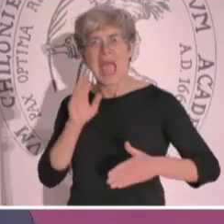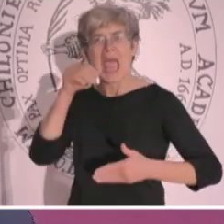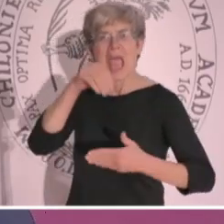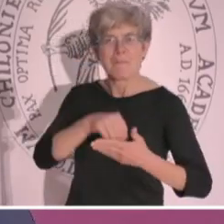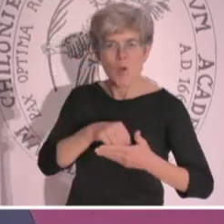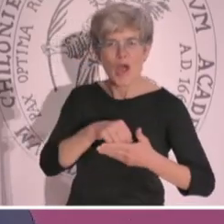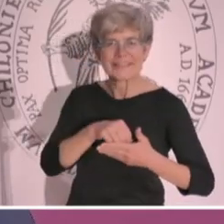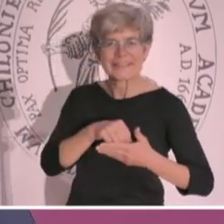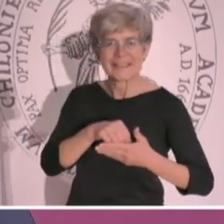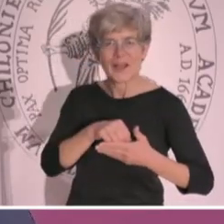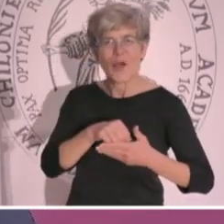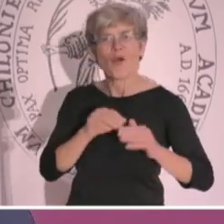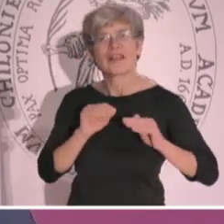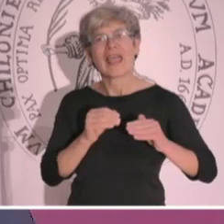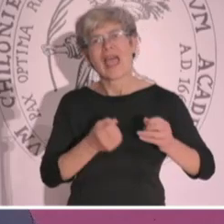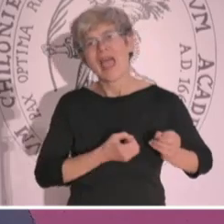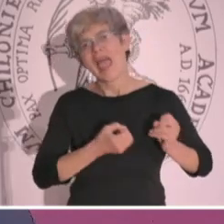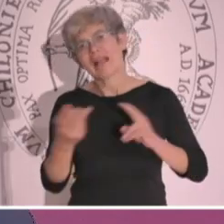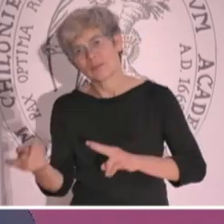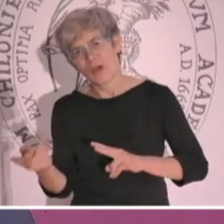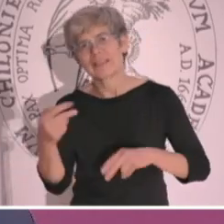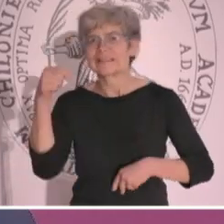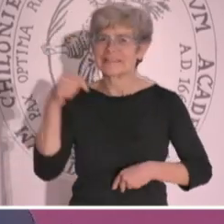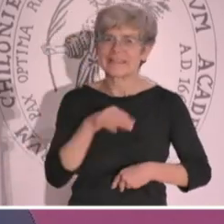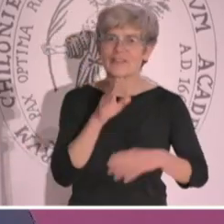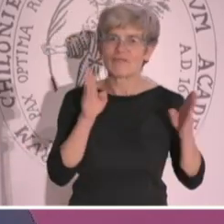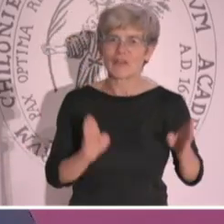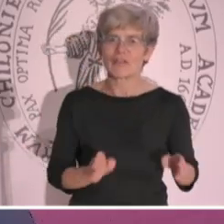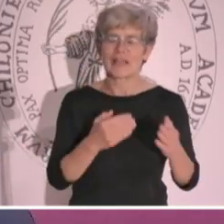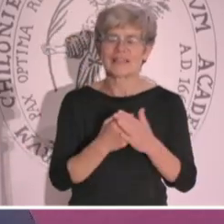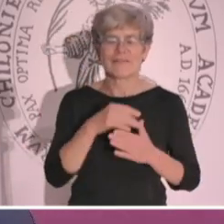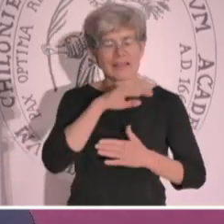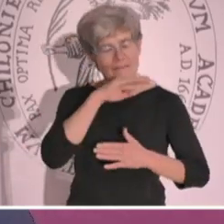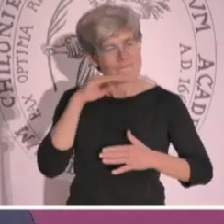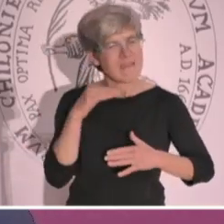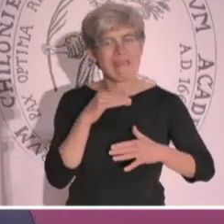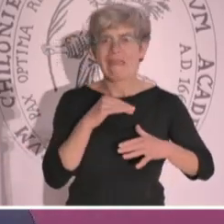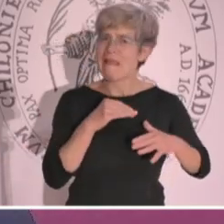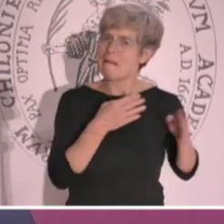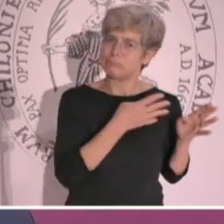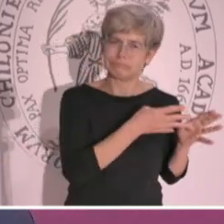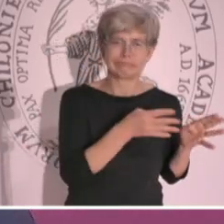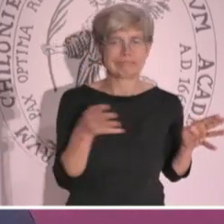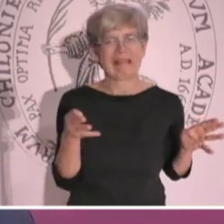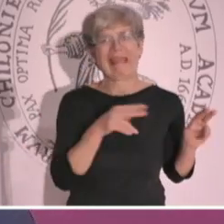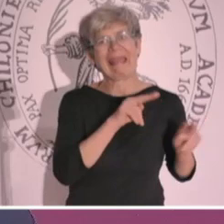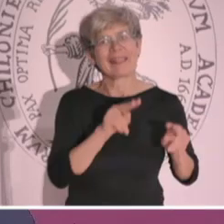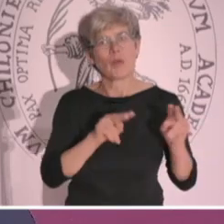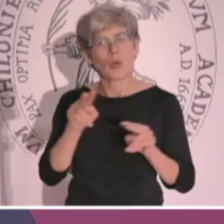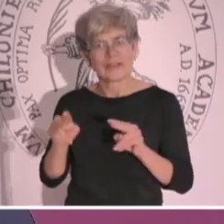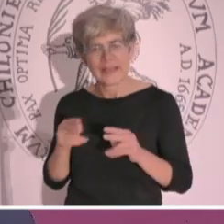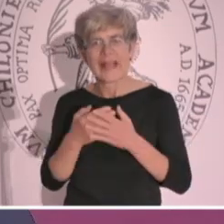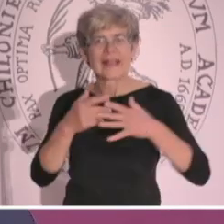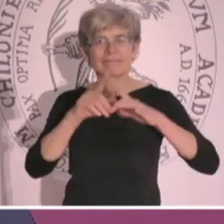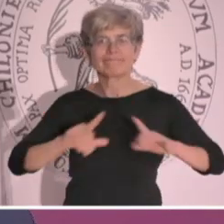unsere Fakultät. Die allgemeine Klammer, die wir über unsere Arbeiten setzen können, ist das